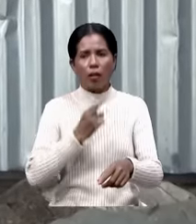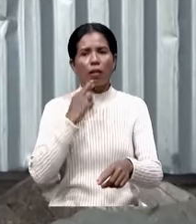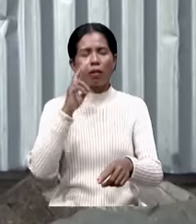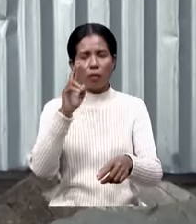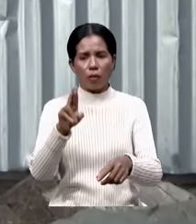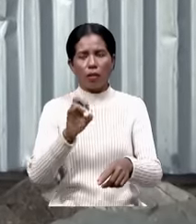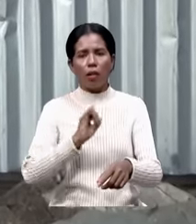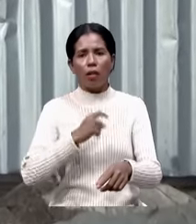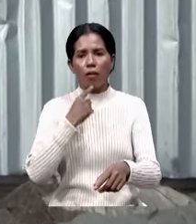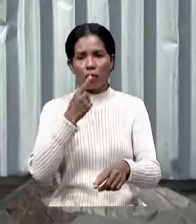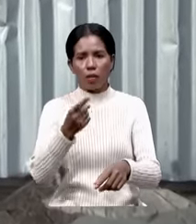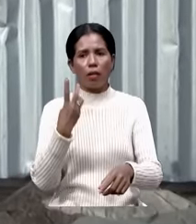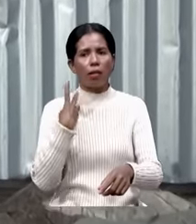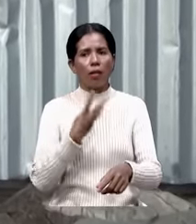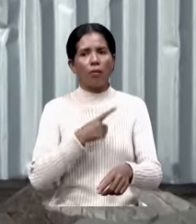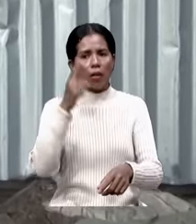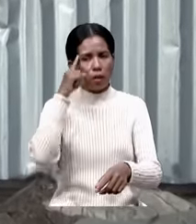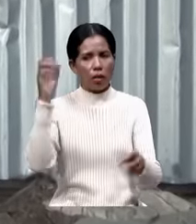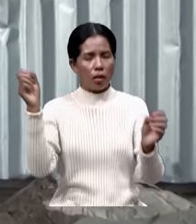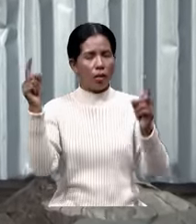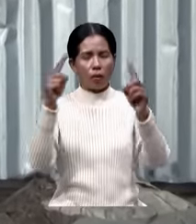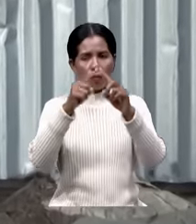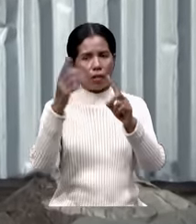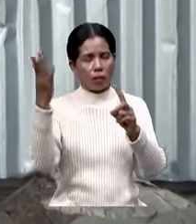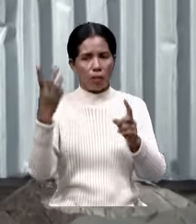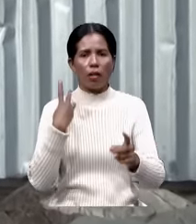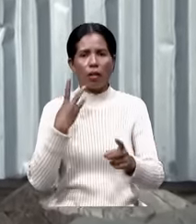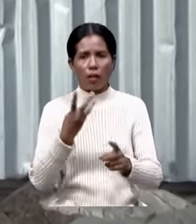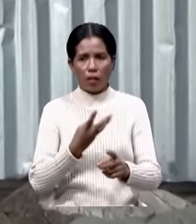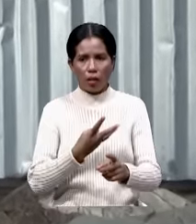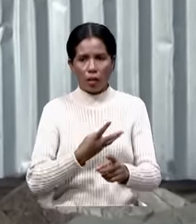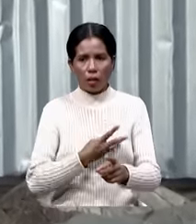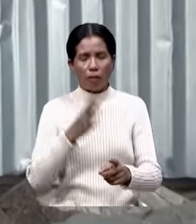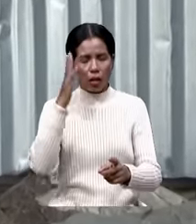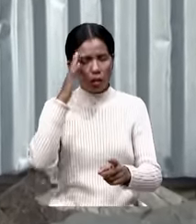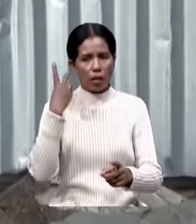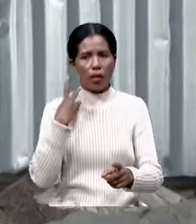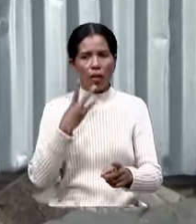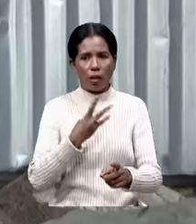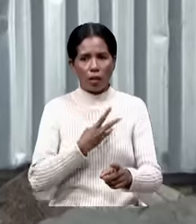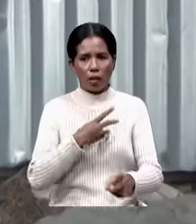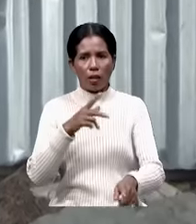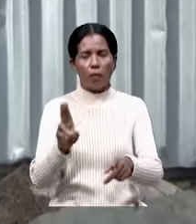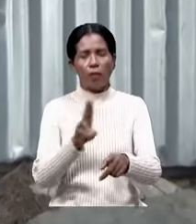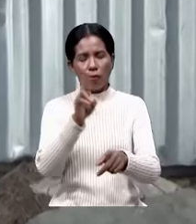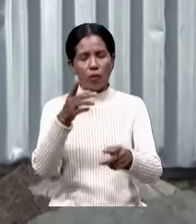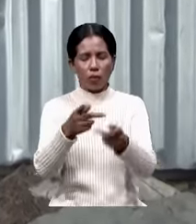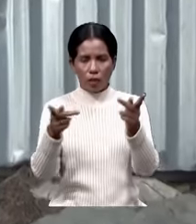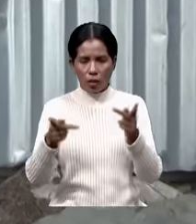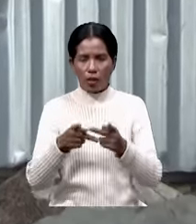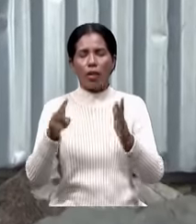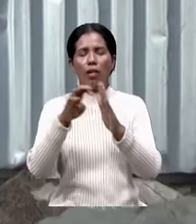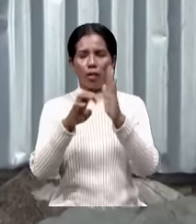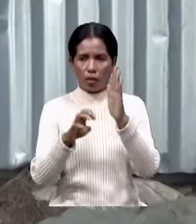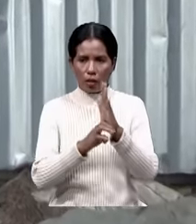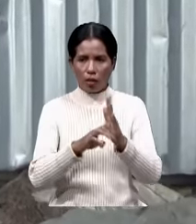idane hau dihan. Amin hanoi ne latu e na ba. Ami hate ne amin ang katak amin ne ukupa ka istado. I